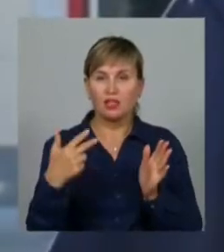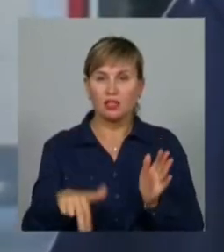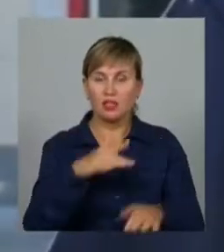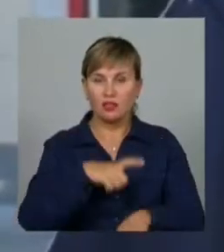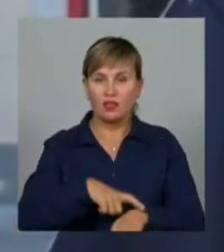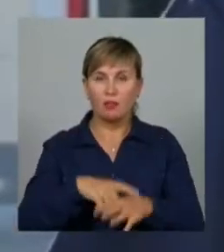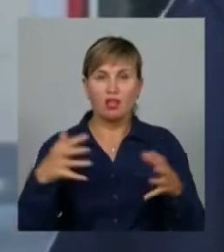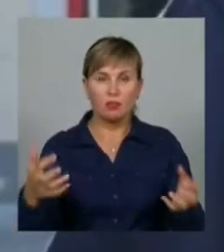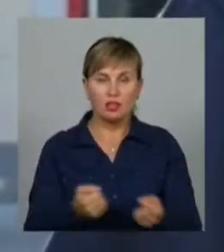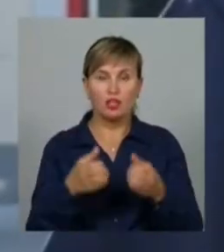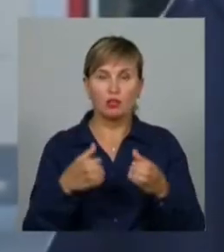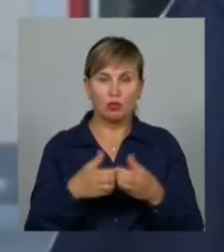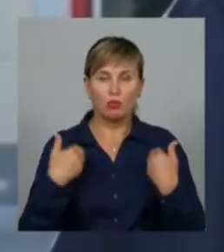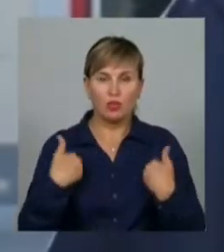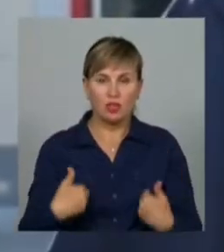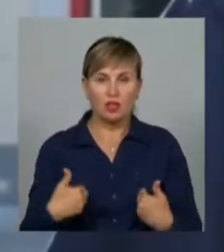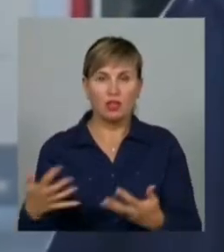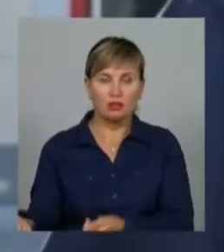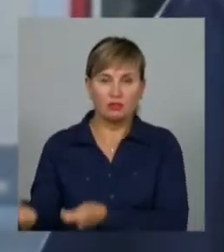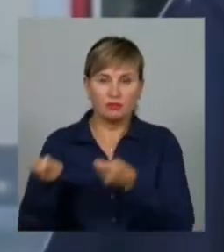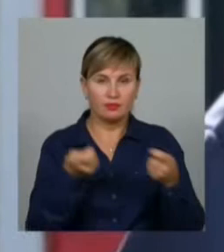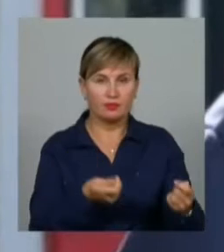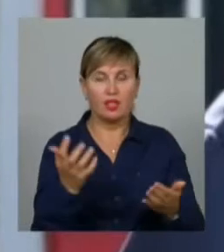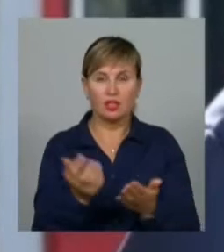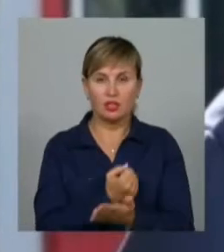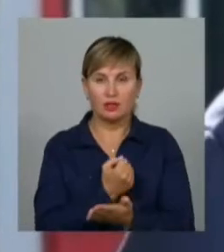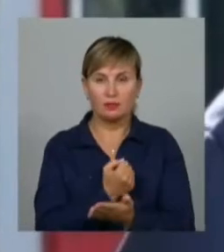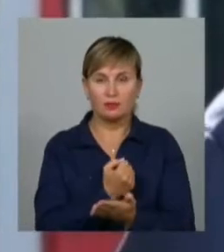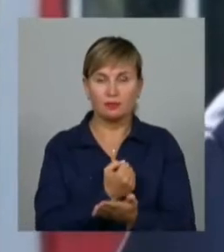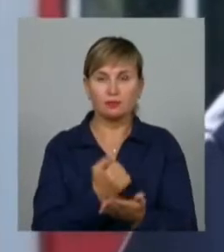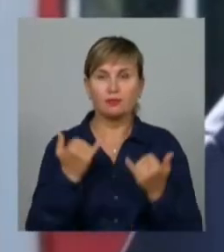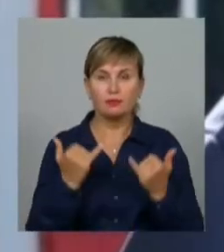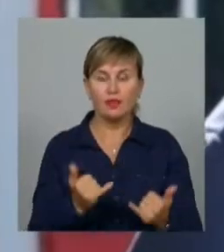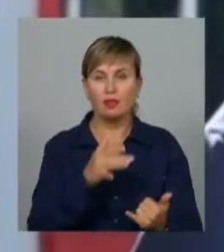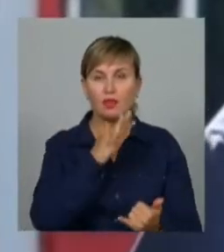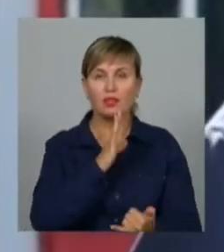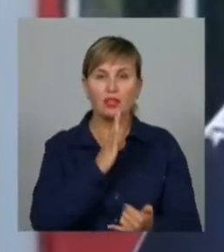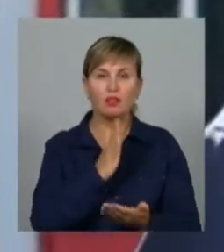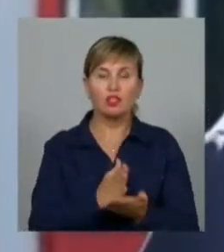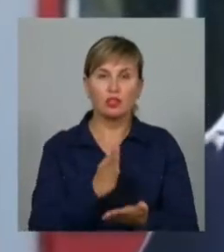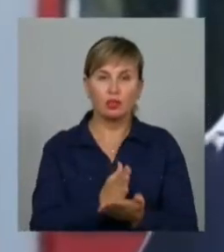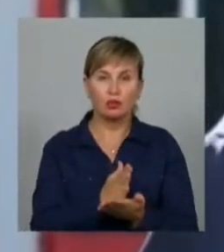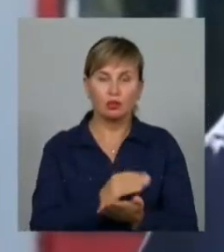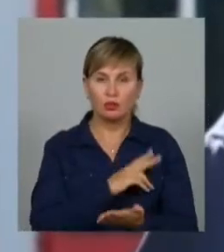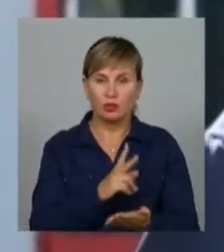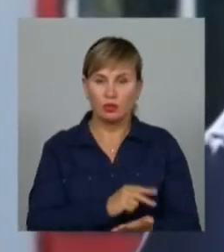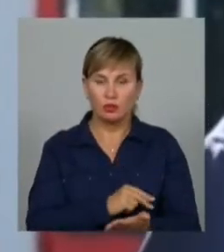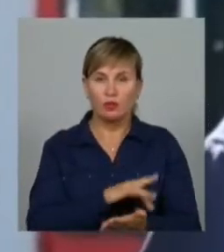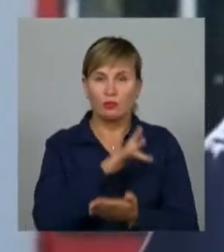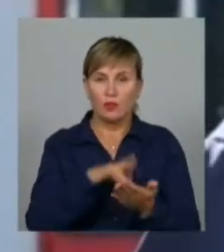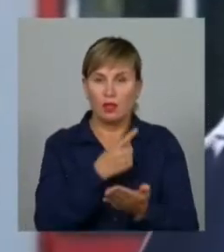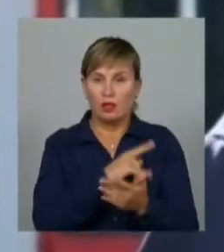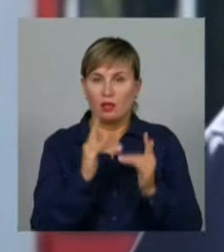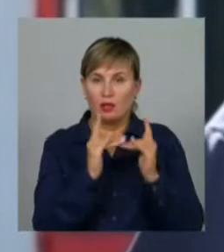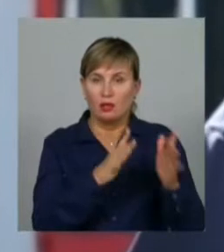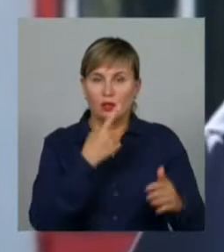19:30 спасательной группой тело было обнаружено и извлечено из воды. На данный момент девочка находится в городской больнице города